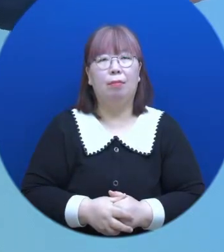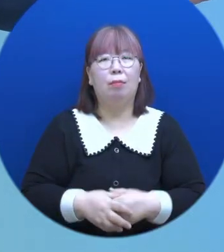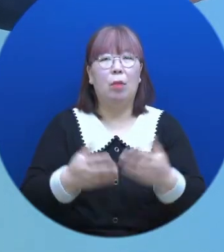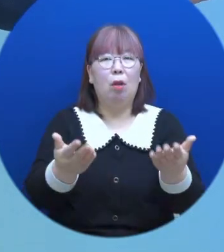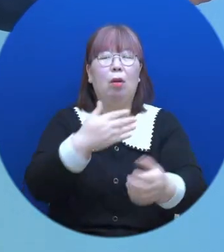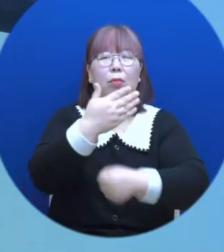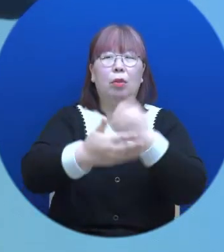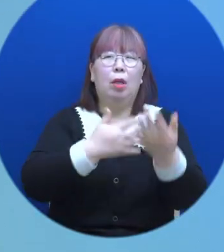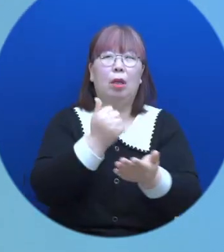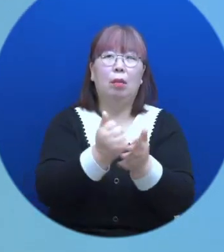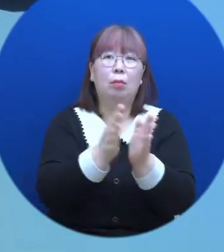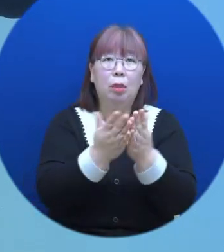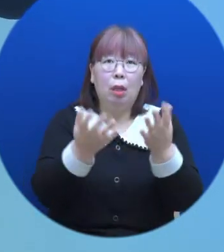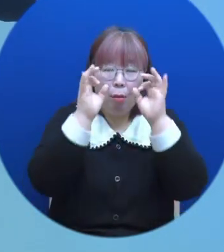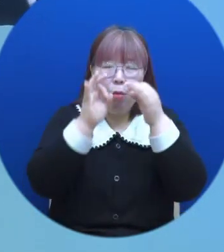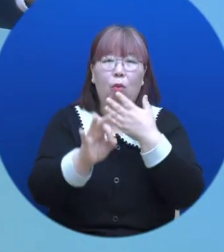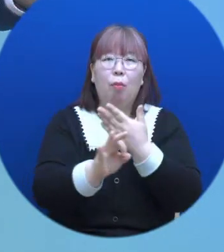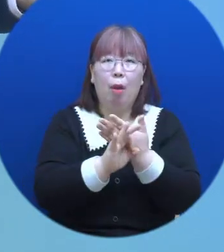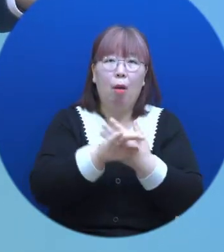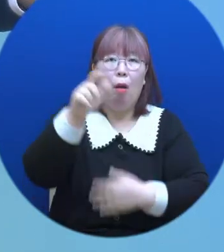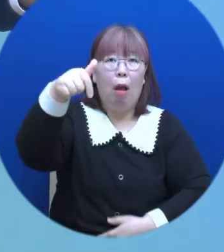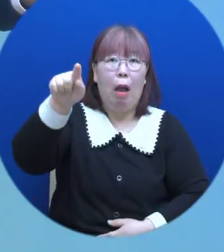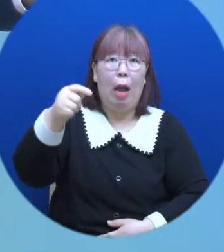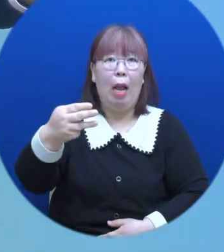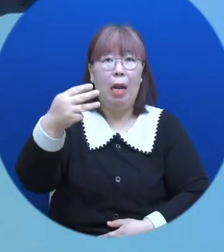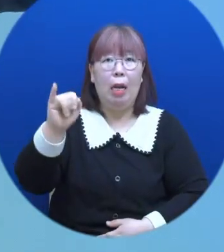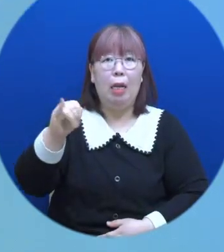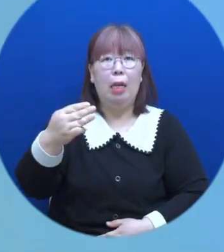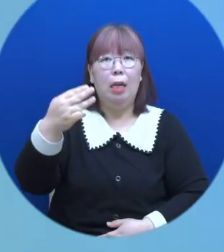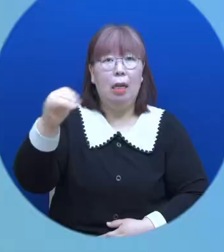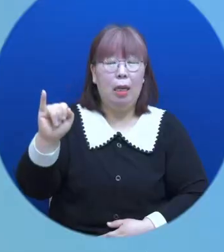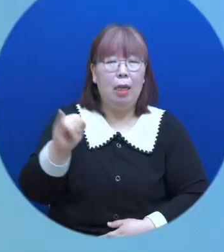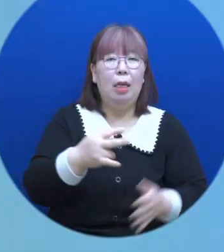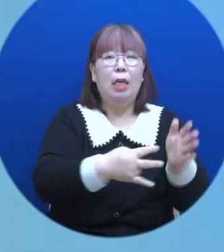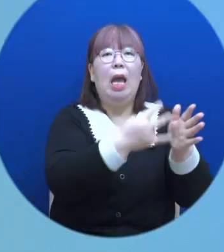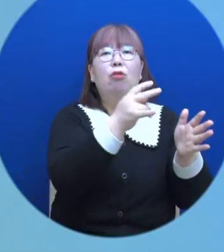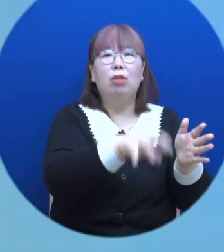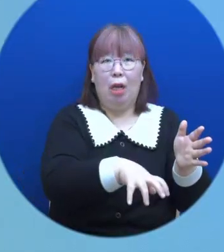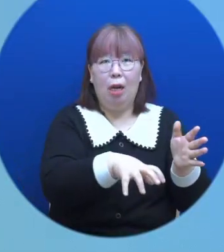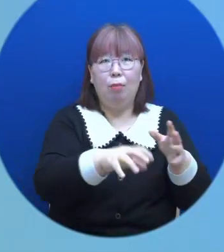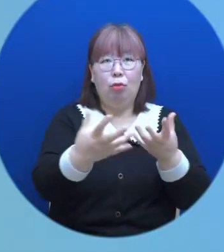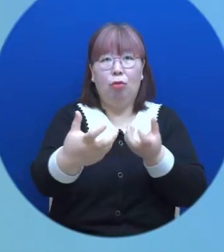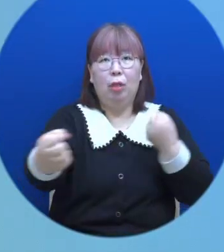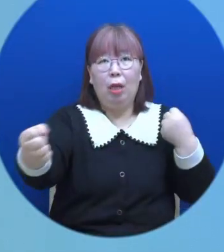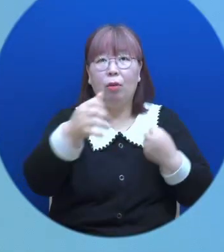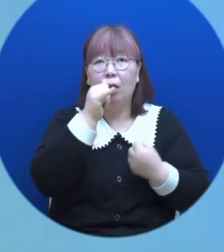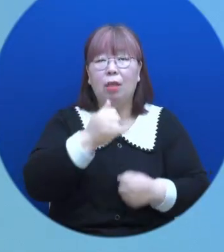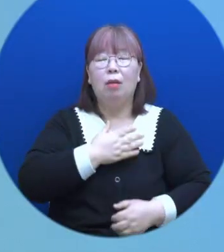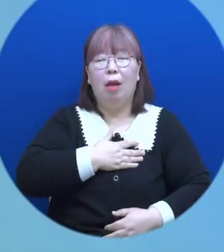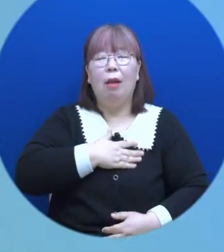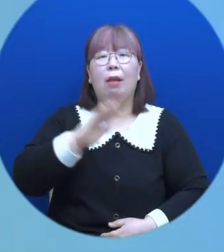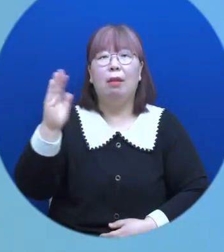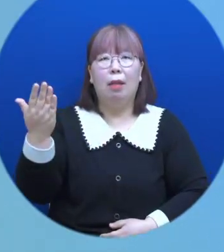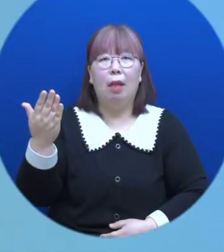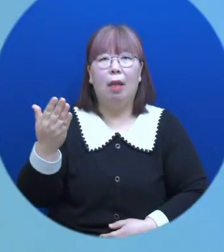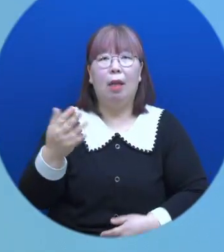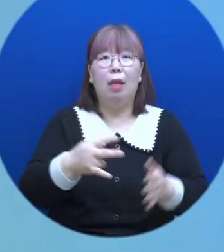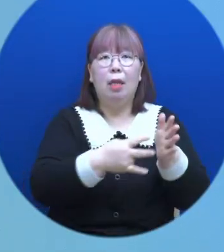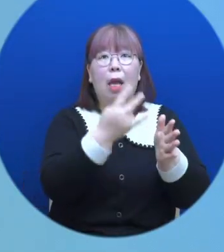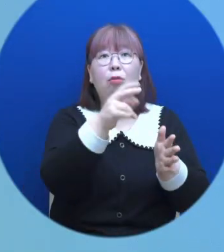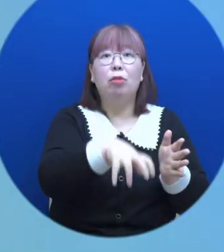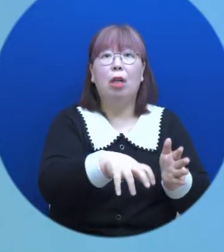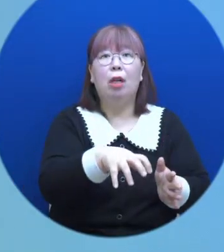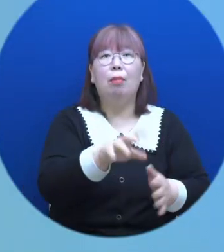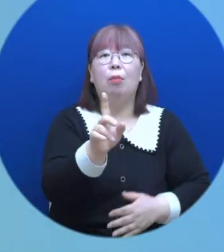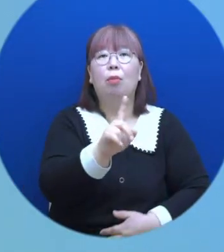성경을 보면 갈릴리와 예루살렘으로 나누어져 있는 걸 알게 되지 않습니까? 예루살렘 어떤